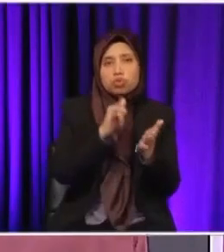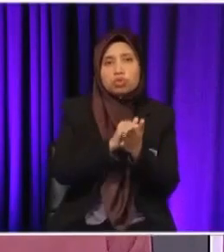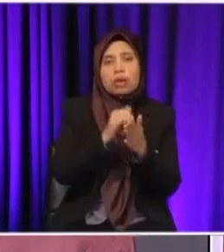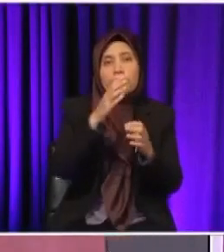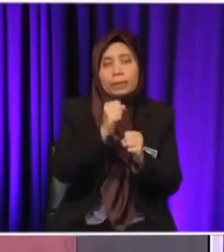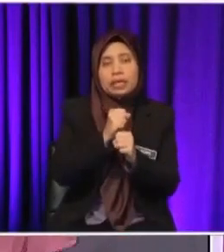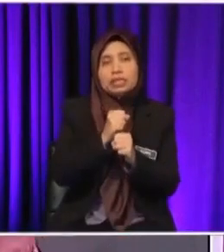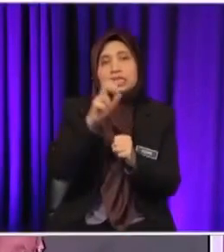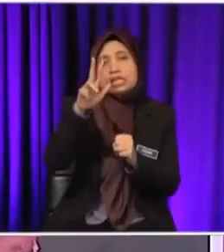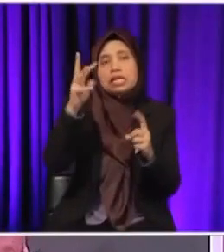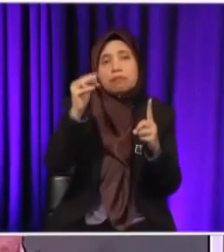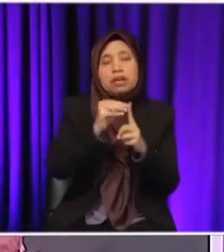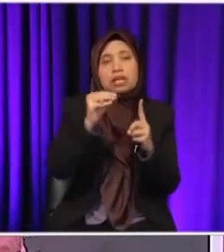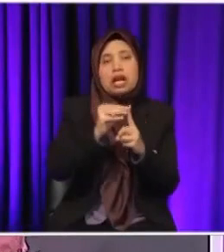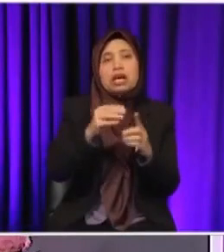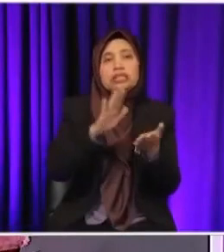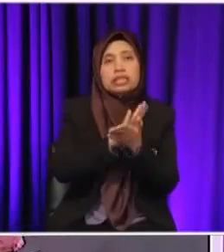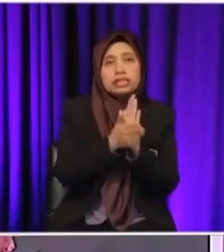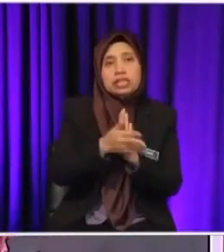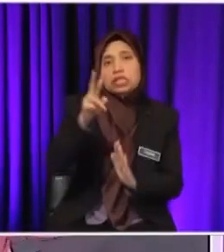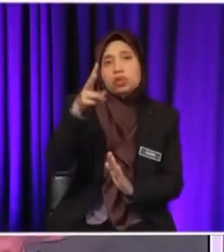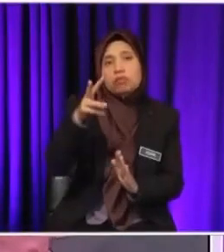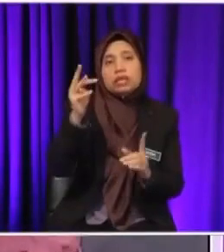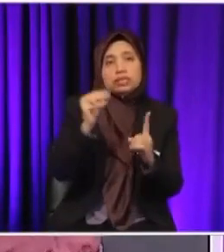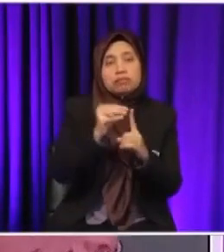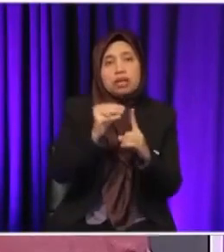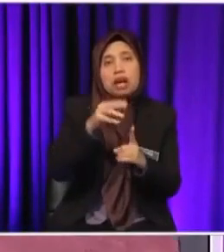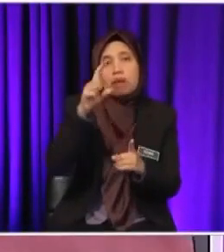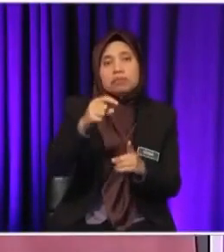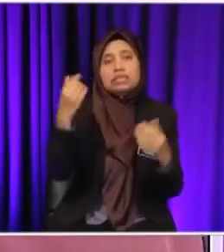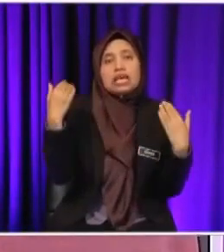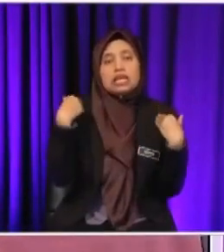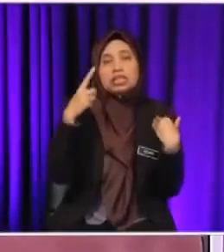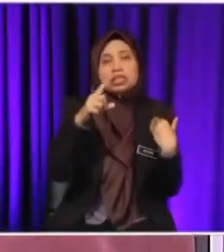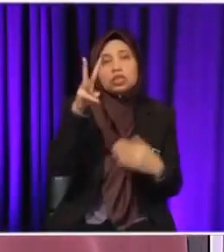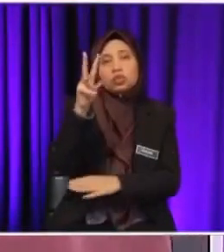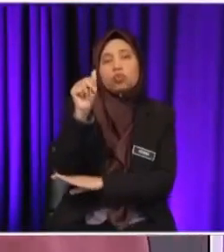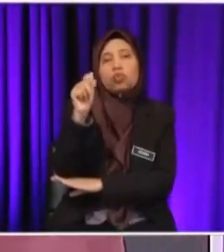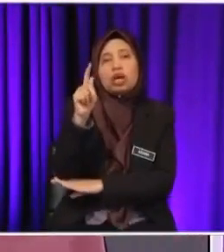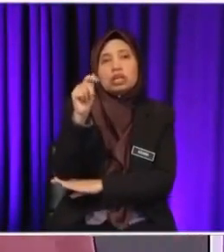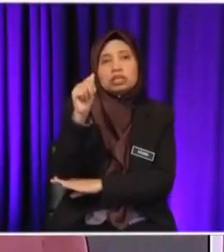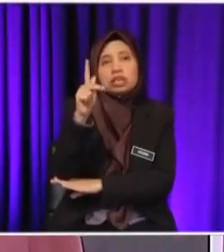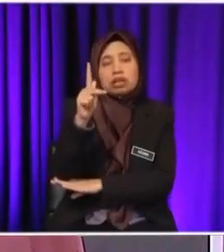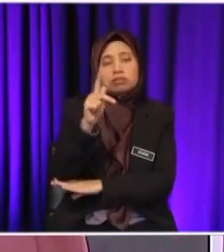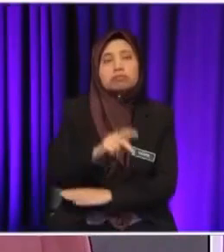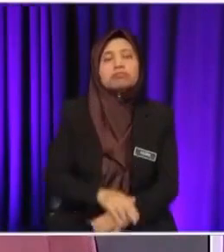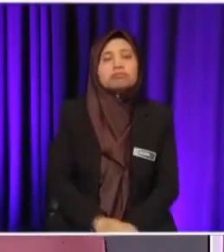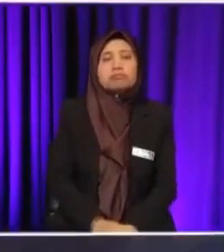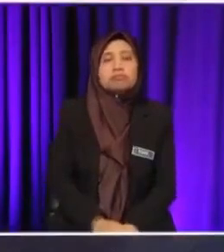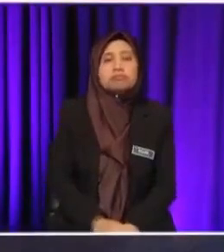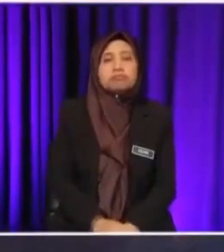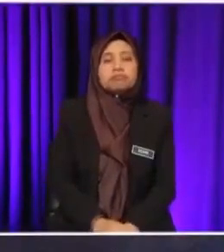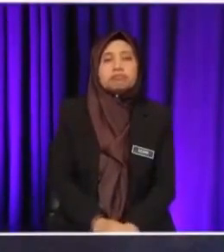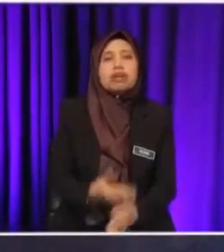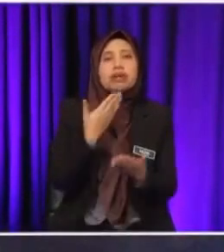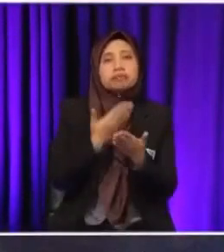4 jawapan membawa 12 markah. Mesti ada satu watak dan juga huraian kepada perwatakan tersebut. Okay.